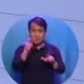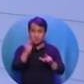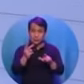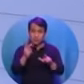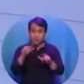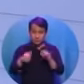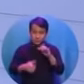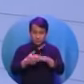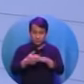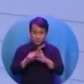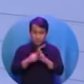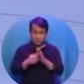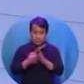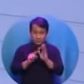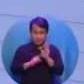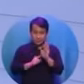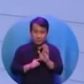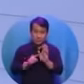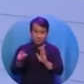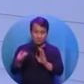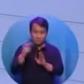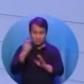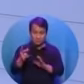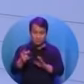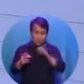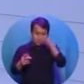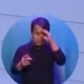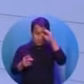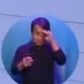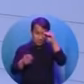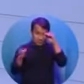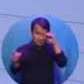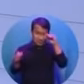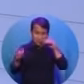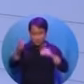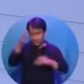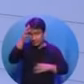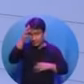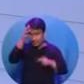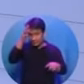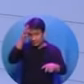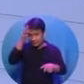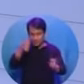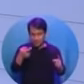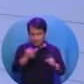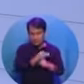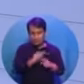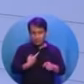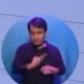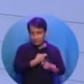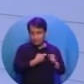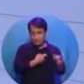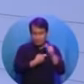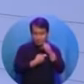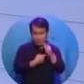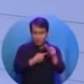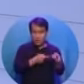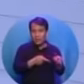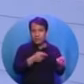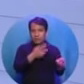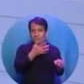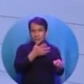kanina sa bungad ng show na kung saan merong isang lalaki, tatay niya po yun, sinasaktan ng isang babae, nanay niya po yun. So alamin